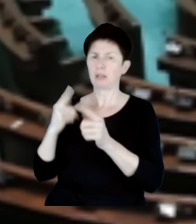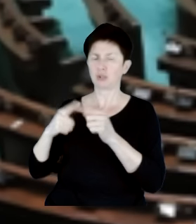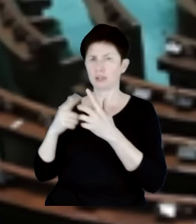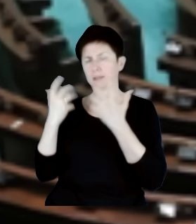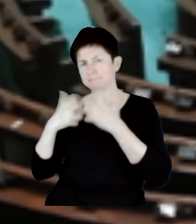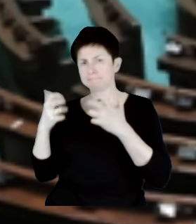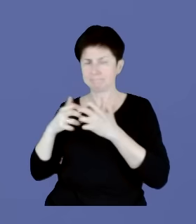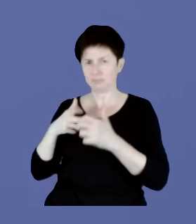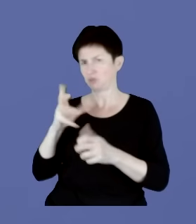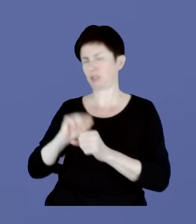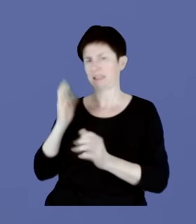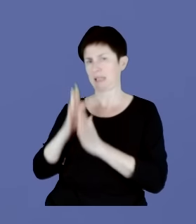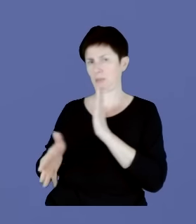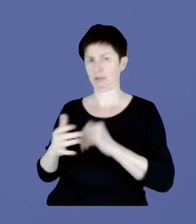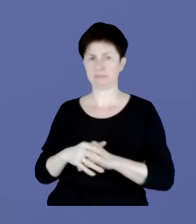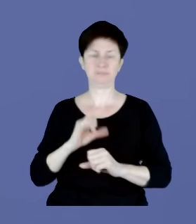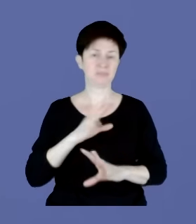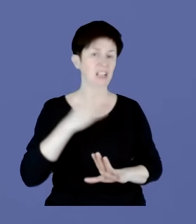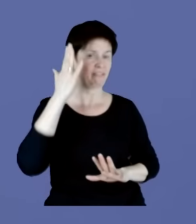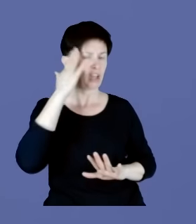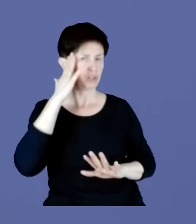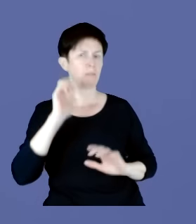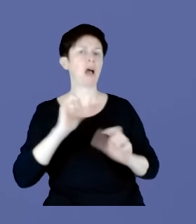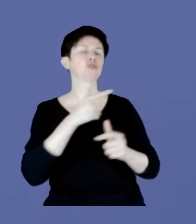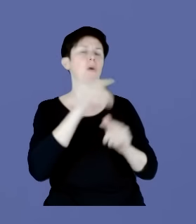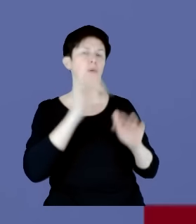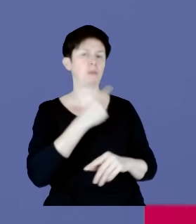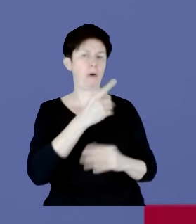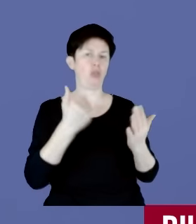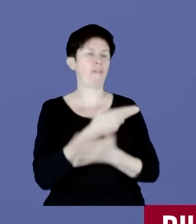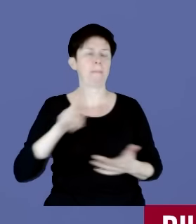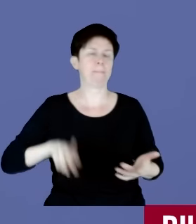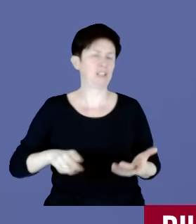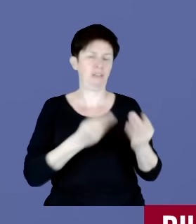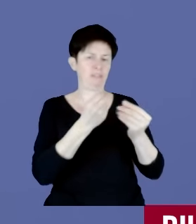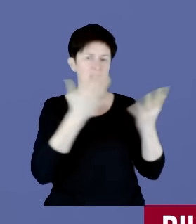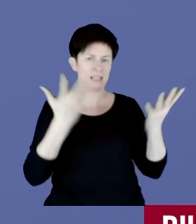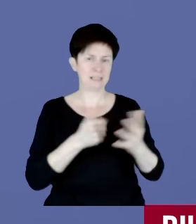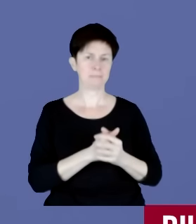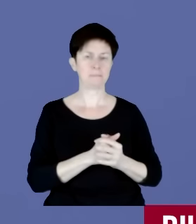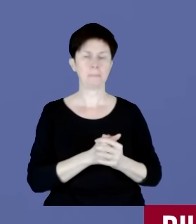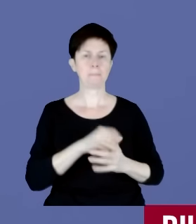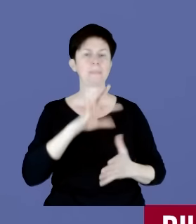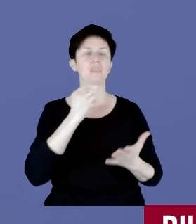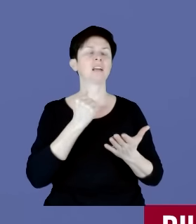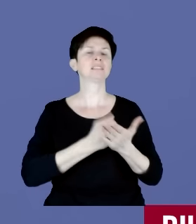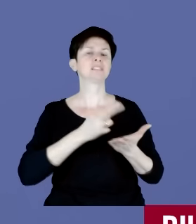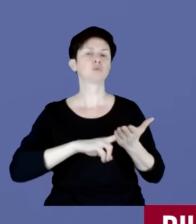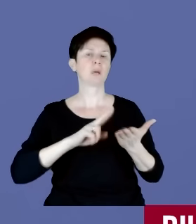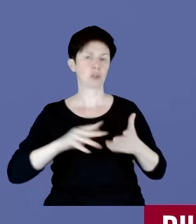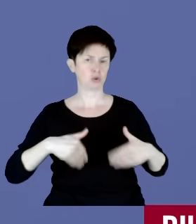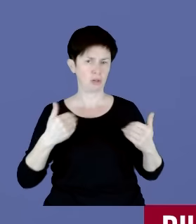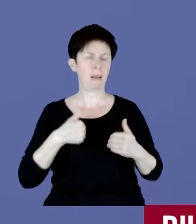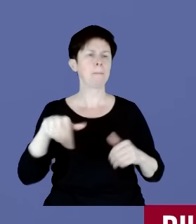To nie jest takie proste. No wiadomo, co innego może powiedzieć nowy minister finansów, minister Domański. Jeżeli chodzi o składkę zdrowotną, to my wiedzieliśmy o tym, że nie